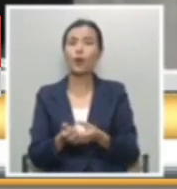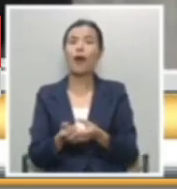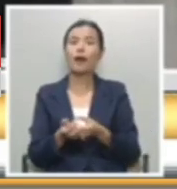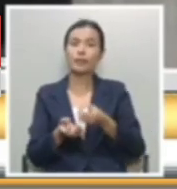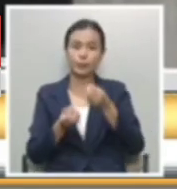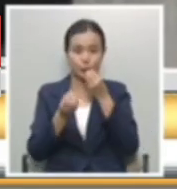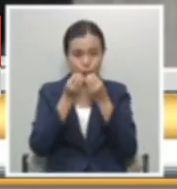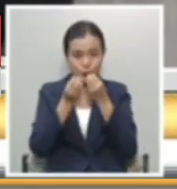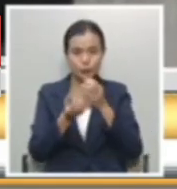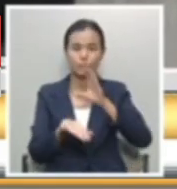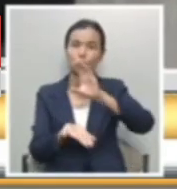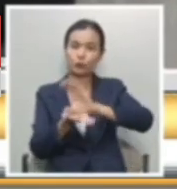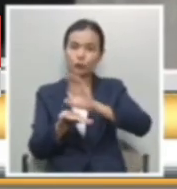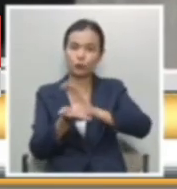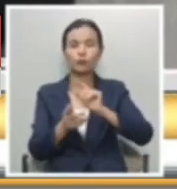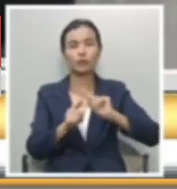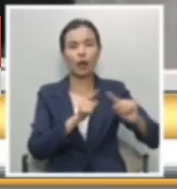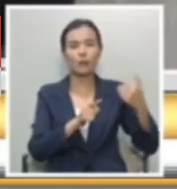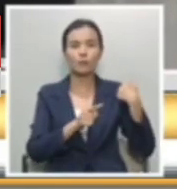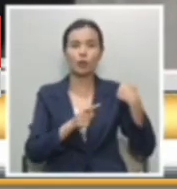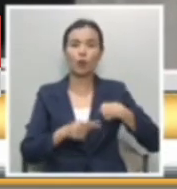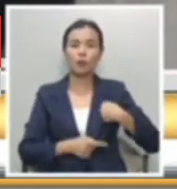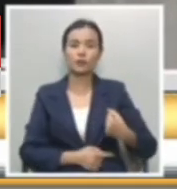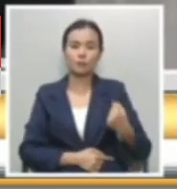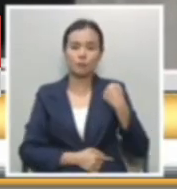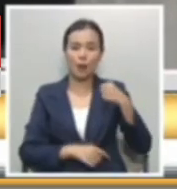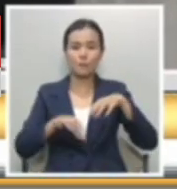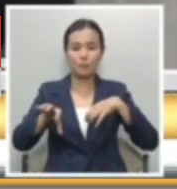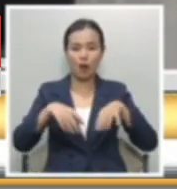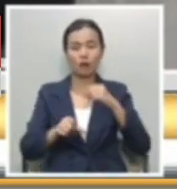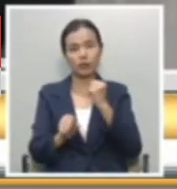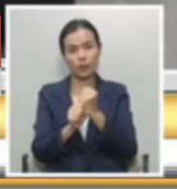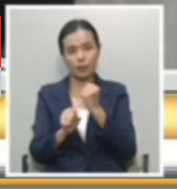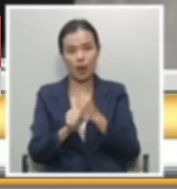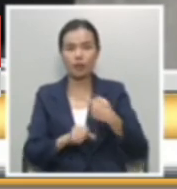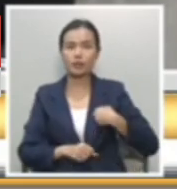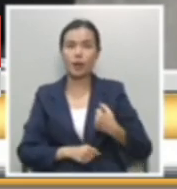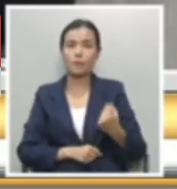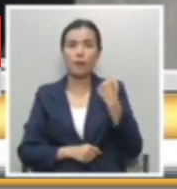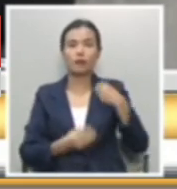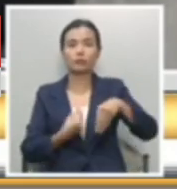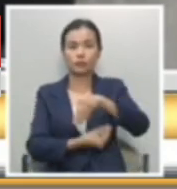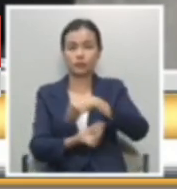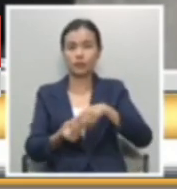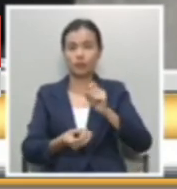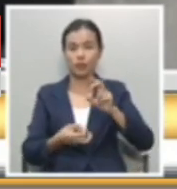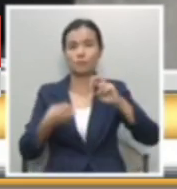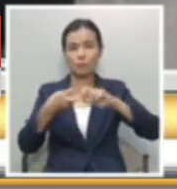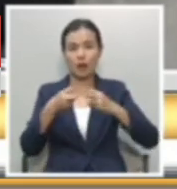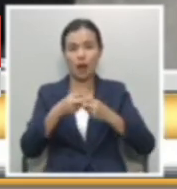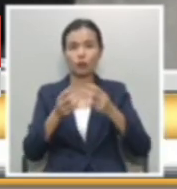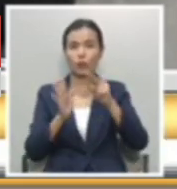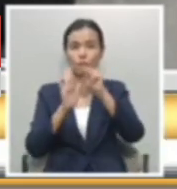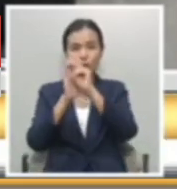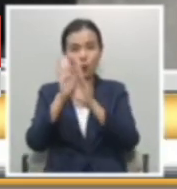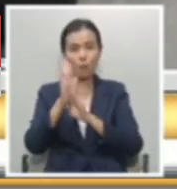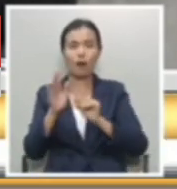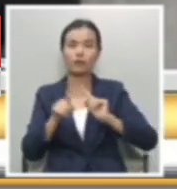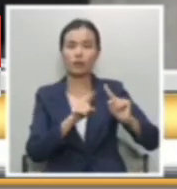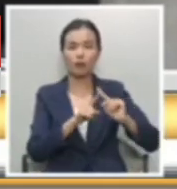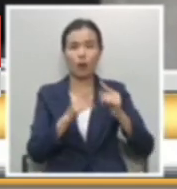ม่ว่าจะเป็นการลงทุนเนี่ยด้วยความมั่นใจในการบริหารงานด้วยความมั่นใจในสภาวะเศรษฐกิจและนโยบายต่างๆเนี่ยน